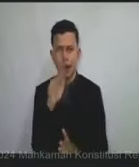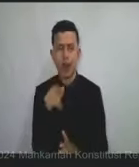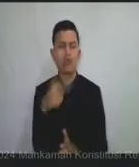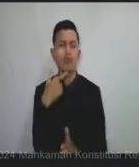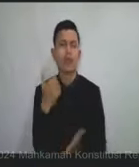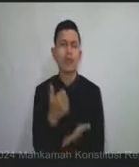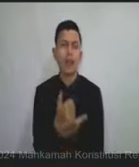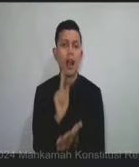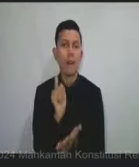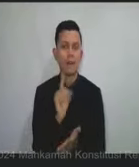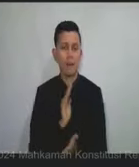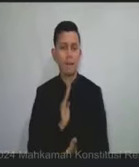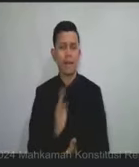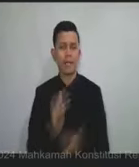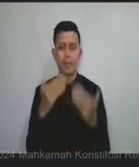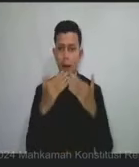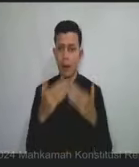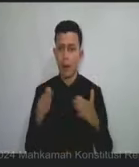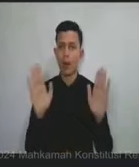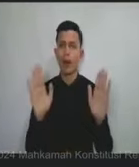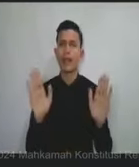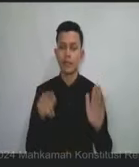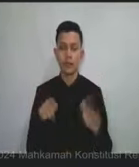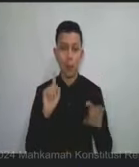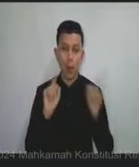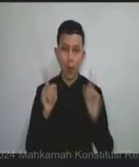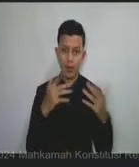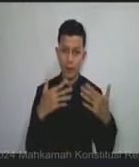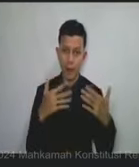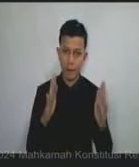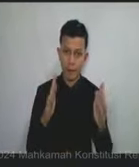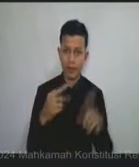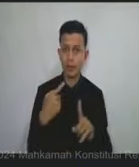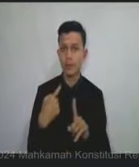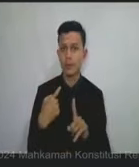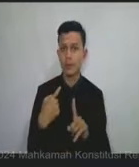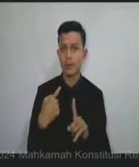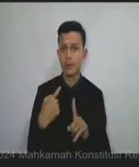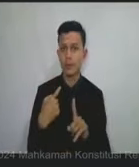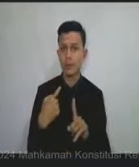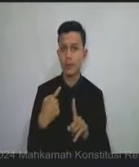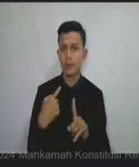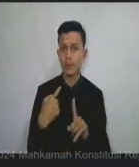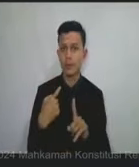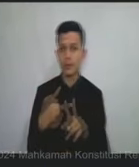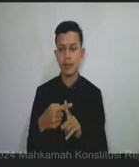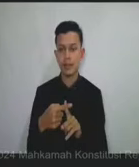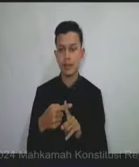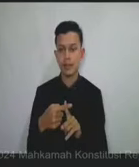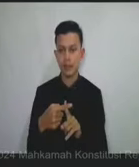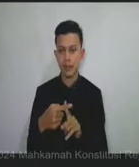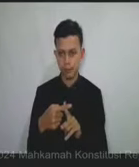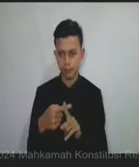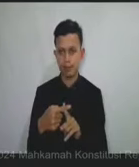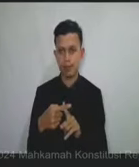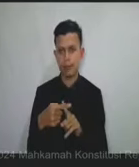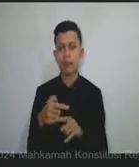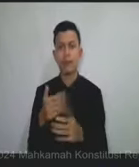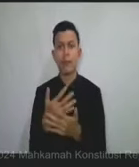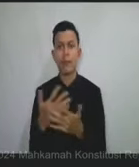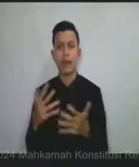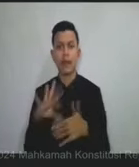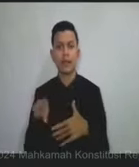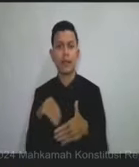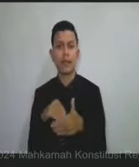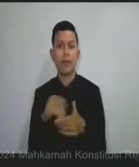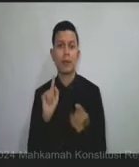demokrasi yang melindungi kebebasan politik dan partisipasi masyarakat dalam proses politik tanpa netralitas demokrasi